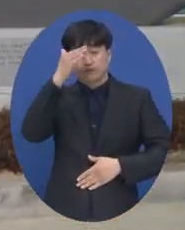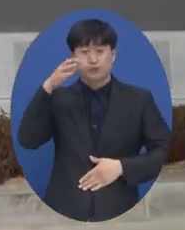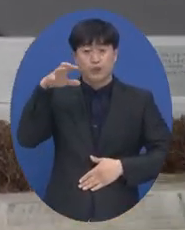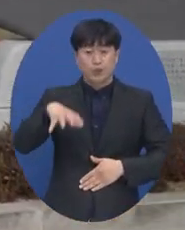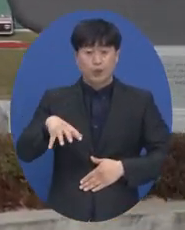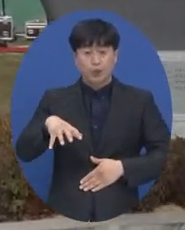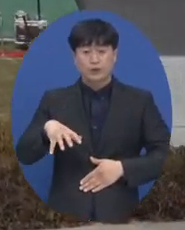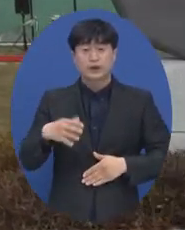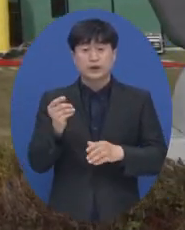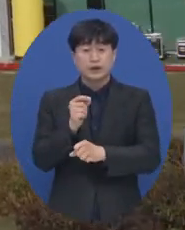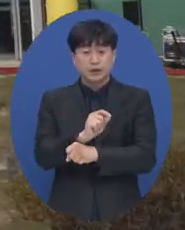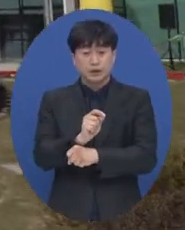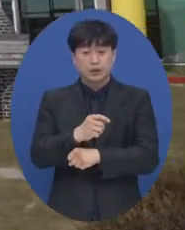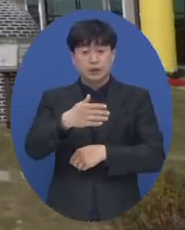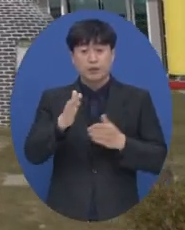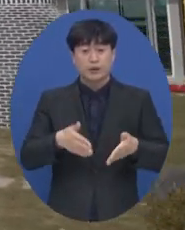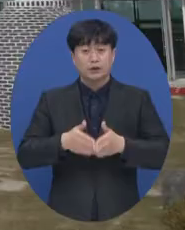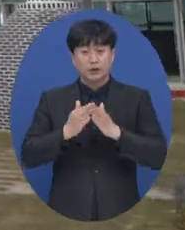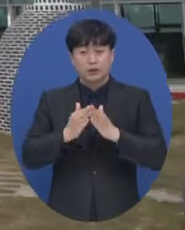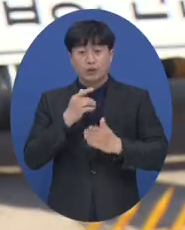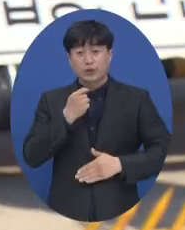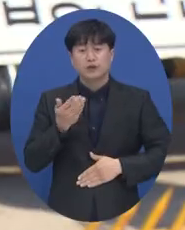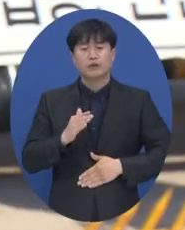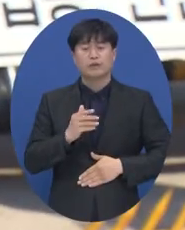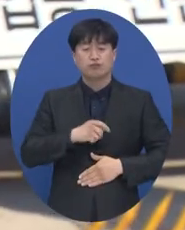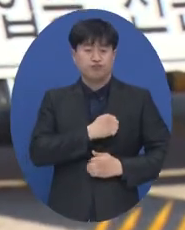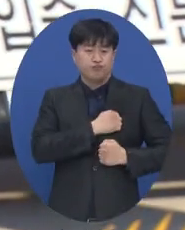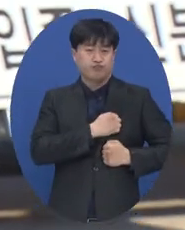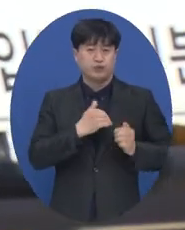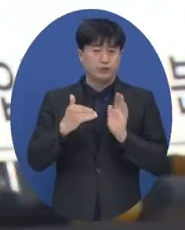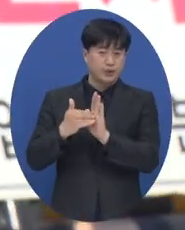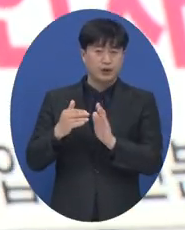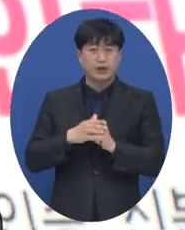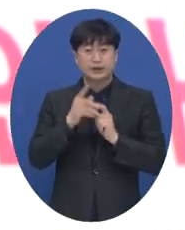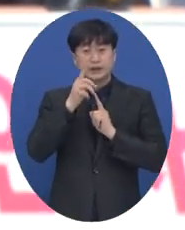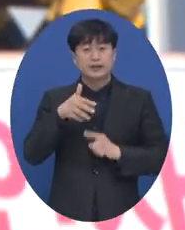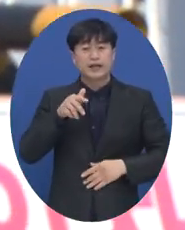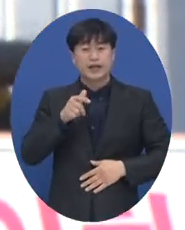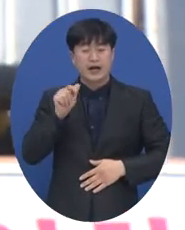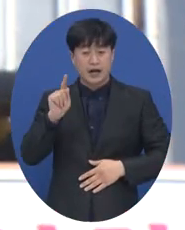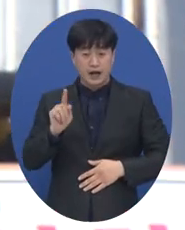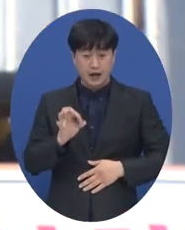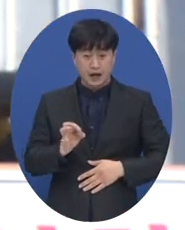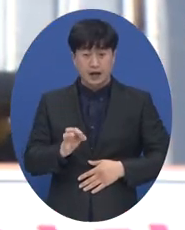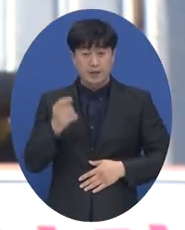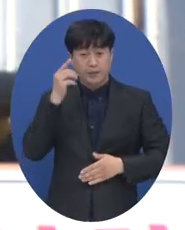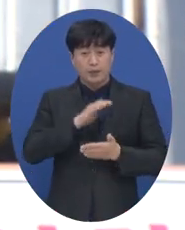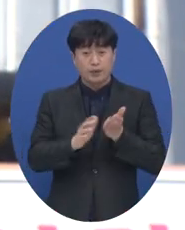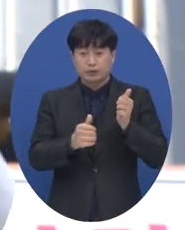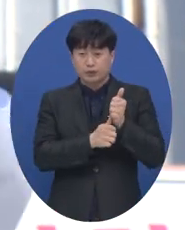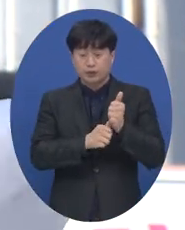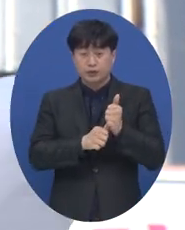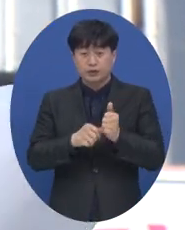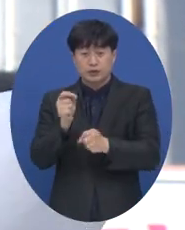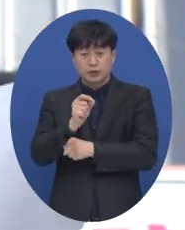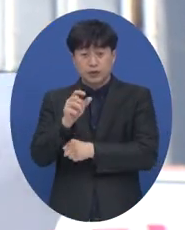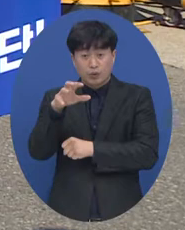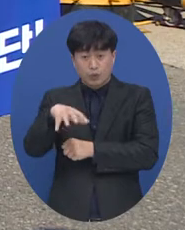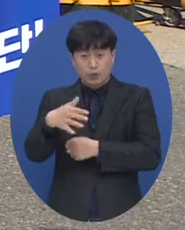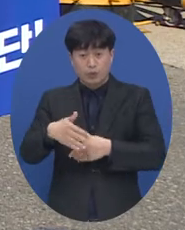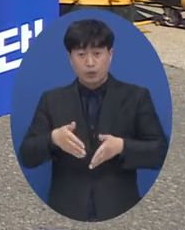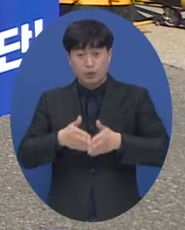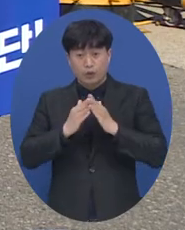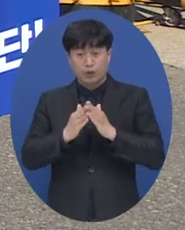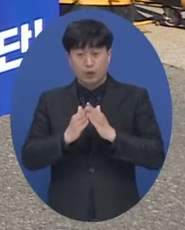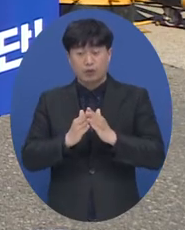군 당국의 재질을 받았습니다 이제 강평 앞 우 지사는 도라전망대 집무실 설치는 개성공단 재개를